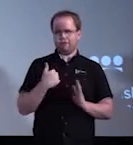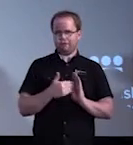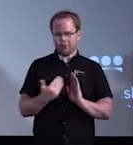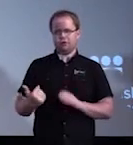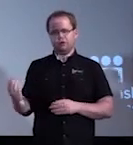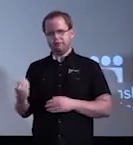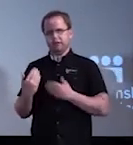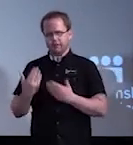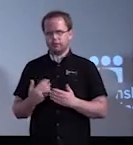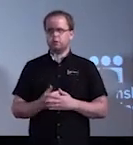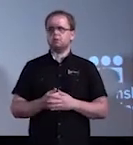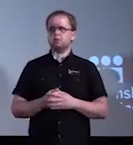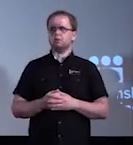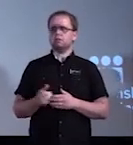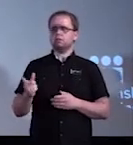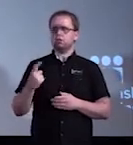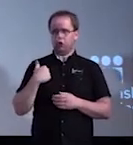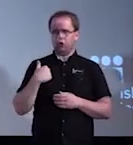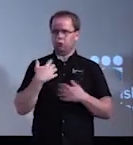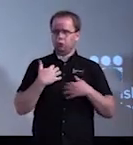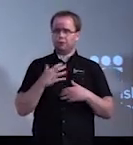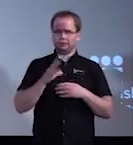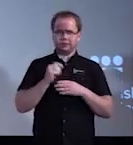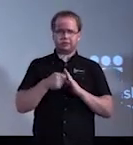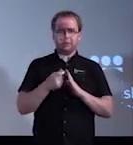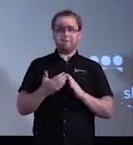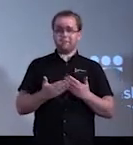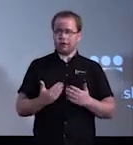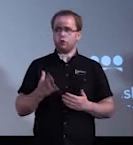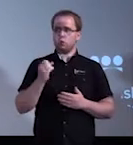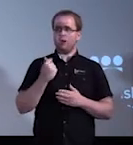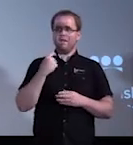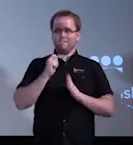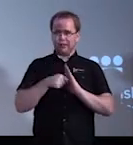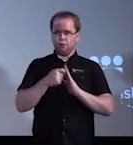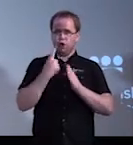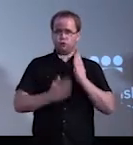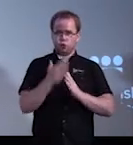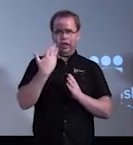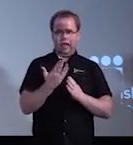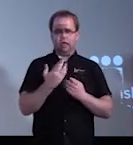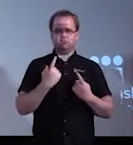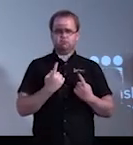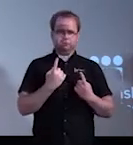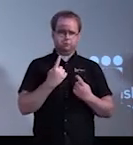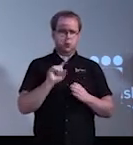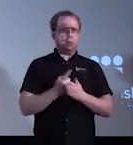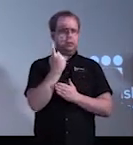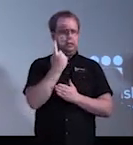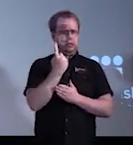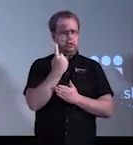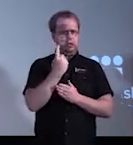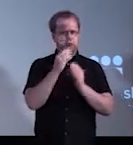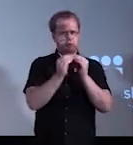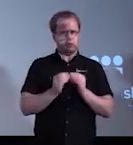försöka beskriva. Varför jag är orolig för svensk film, det beror på följande. Jag tycker att filmavtalet är en unik konstruktion. Därför att, och jag